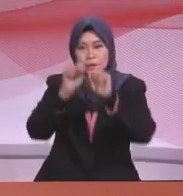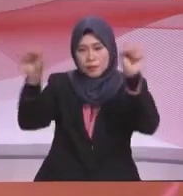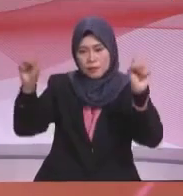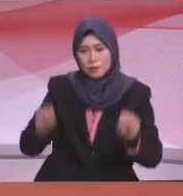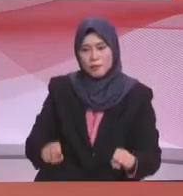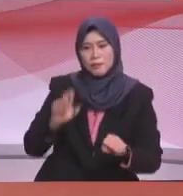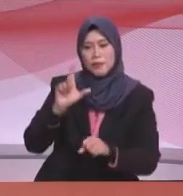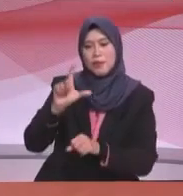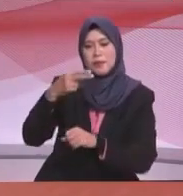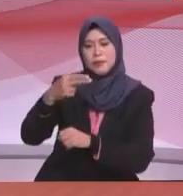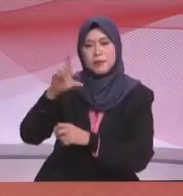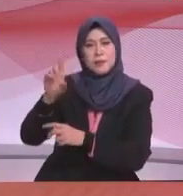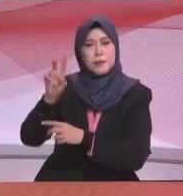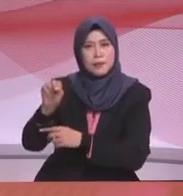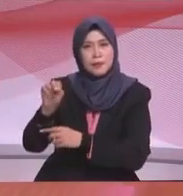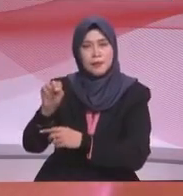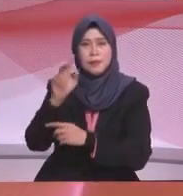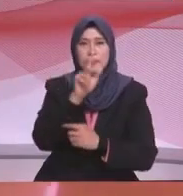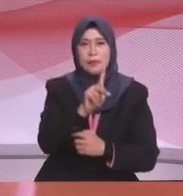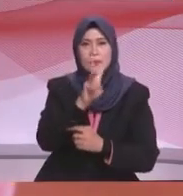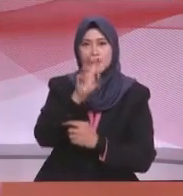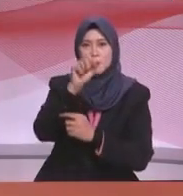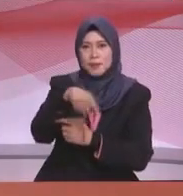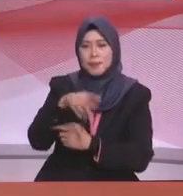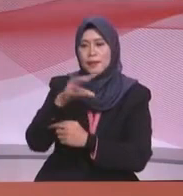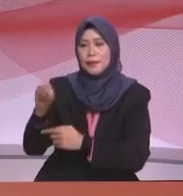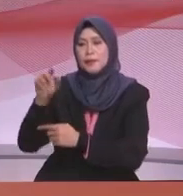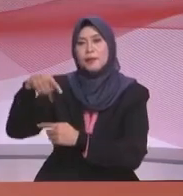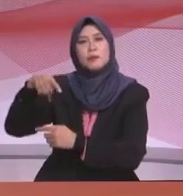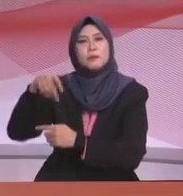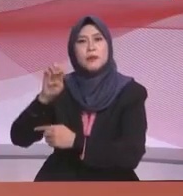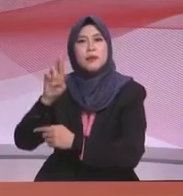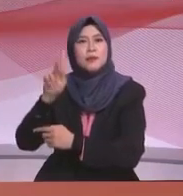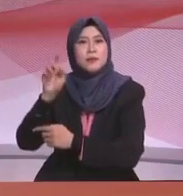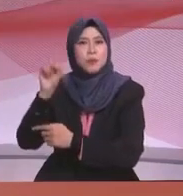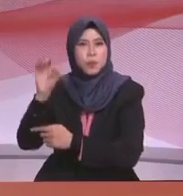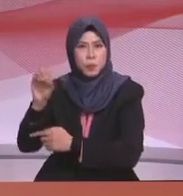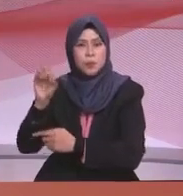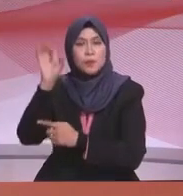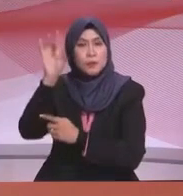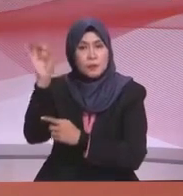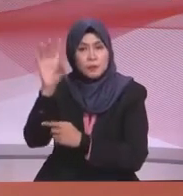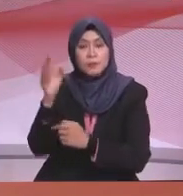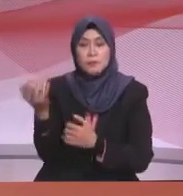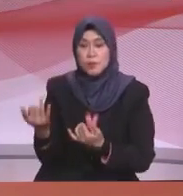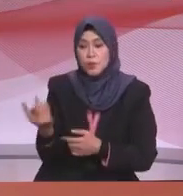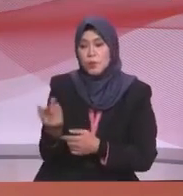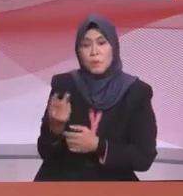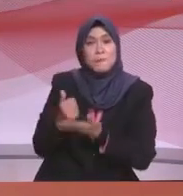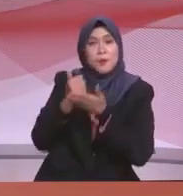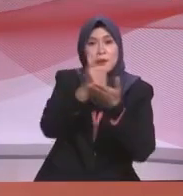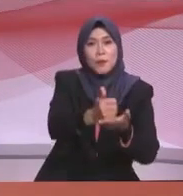sistem LHDN, KWSP dan Perkeso. InsyaAllah, kedua-dua bantuan khas ini